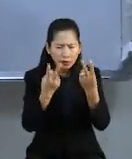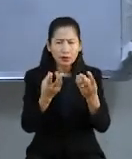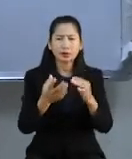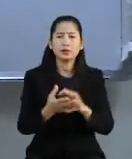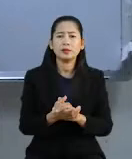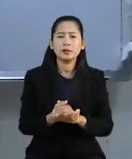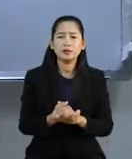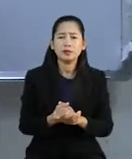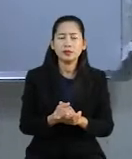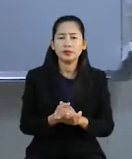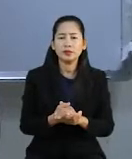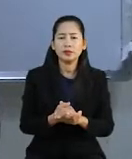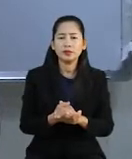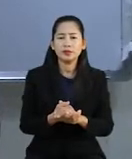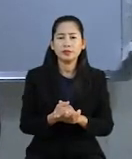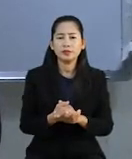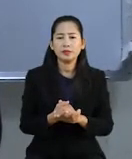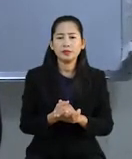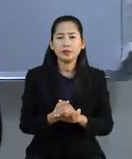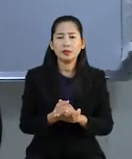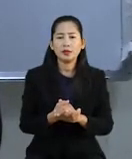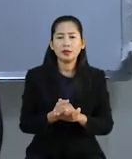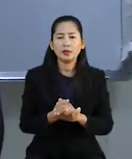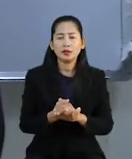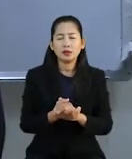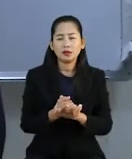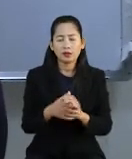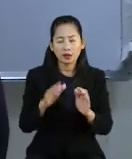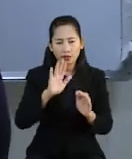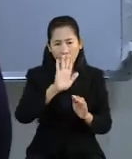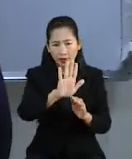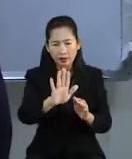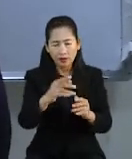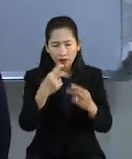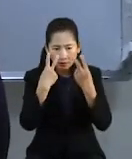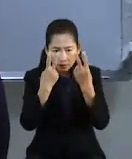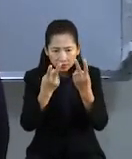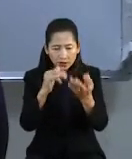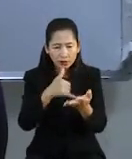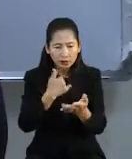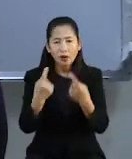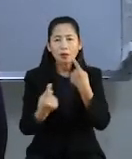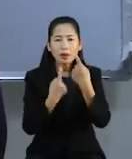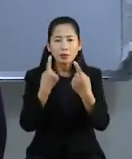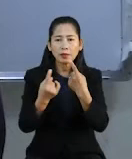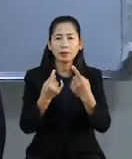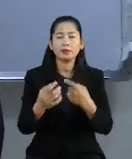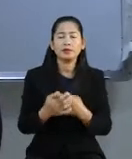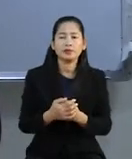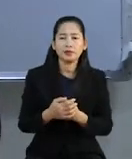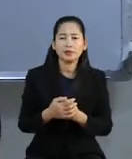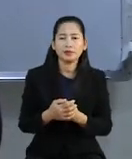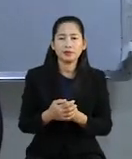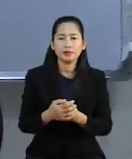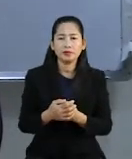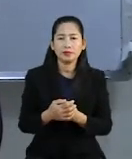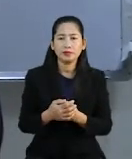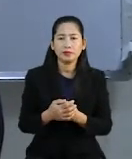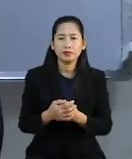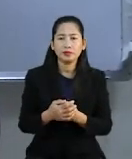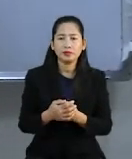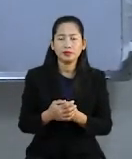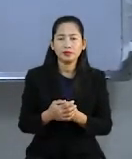con chúng ta đi khu tiên chung có đặc biệt con nghĩ xuống đồng ca xăm tần lý nó con á chà